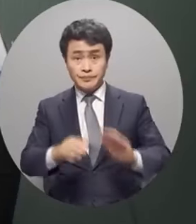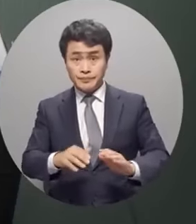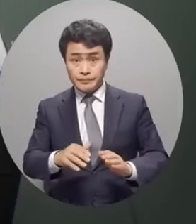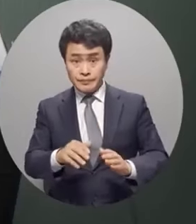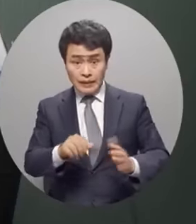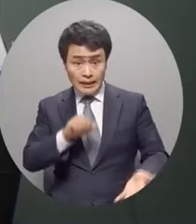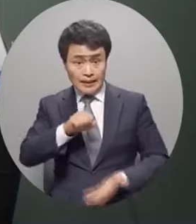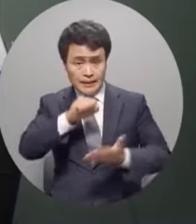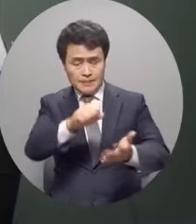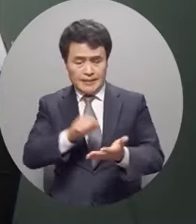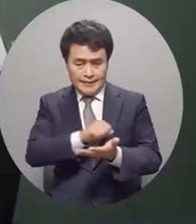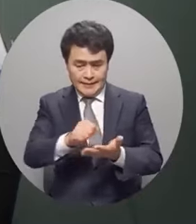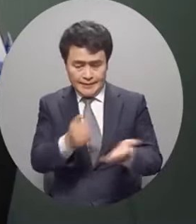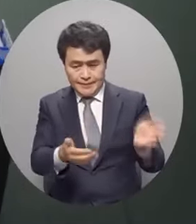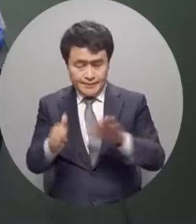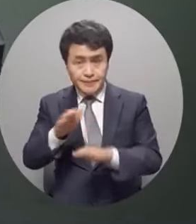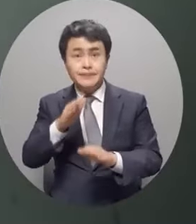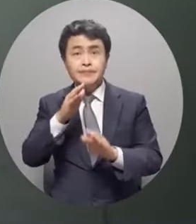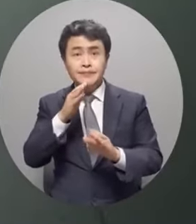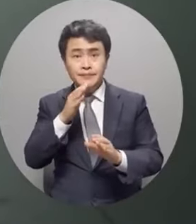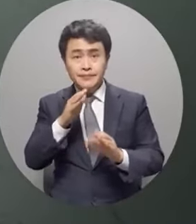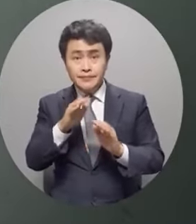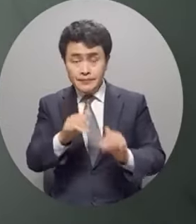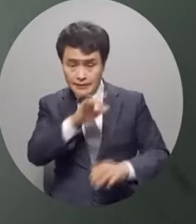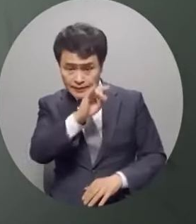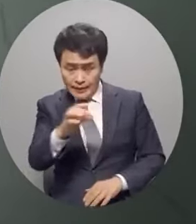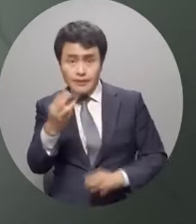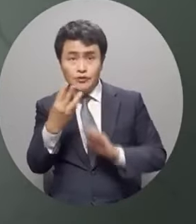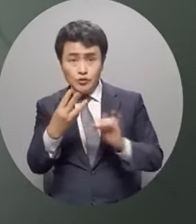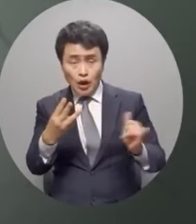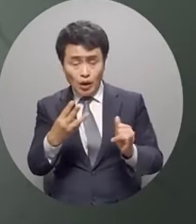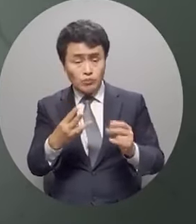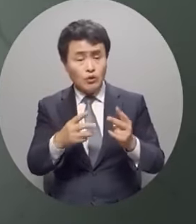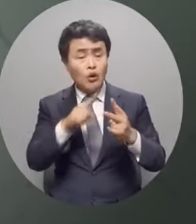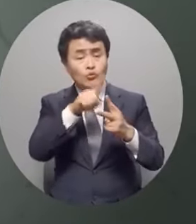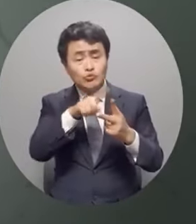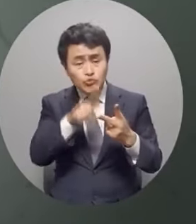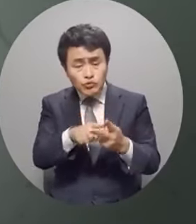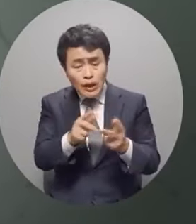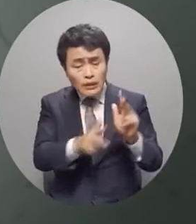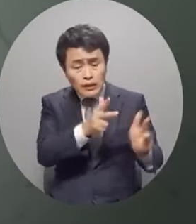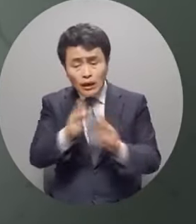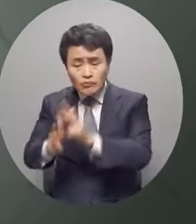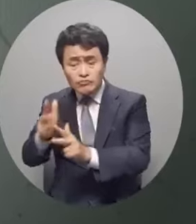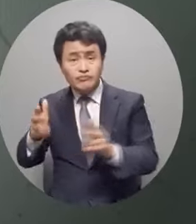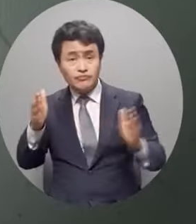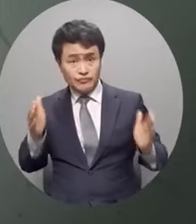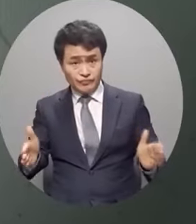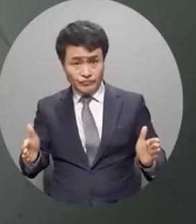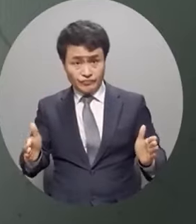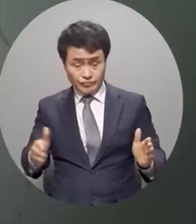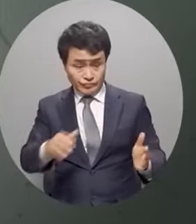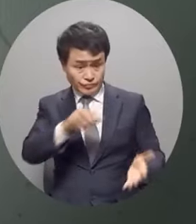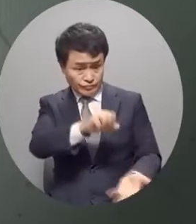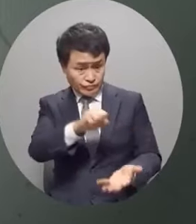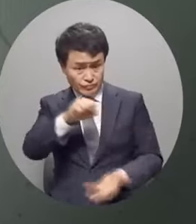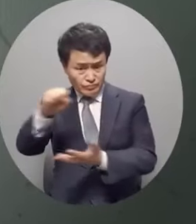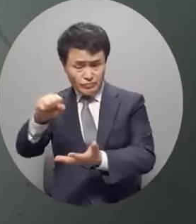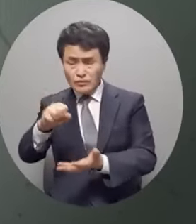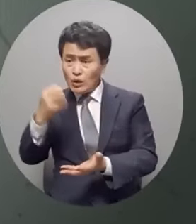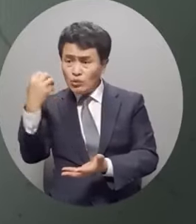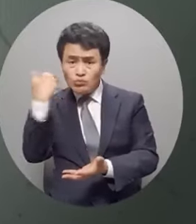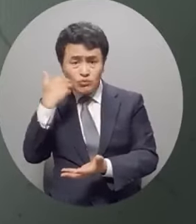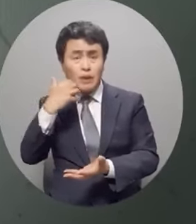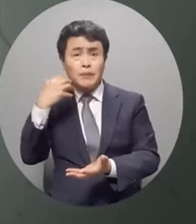가방을 넣고 닫고 접는 사람. 각각 3명씩 2개 작업대에 배치하면 운반과 적재는 누군가 혼자